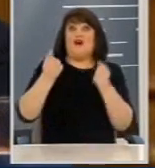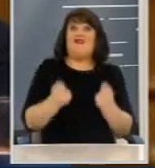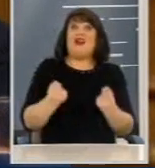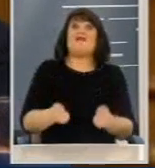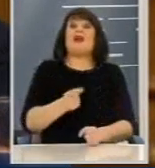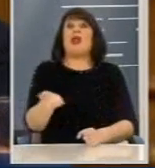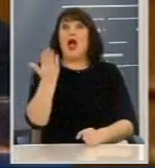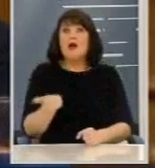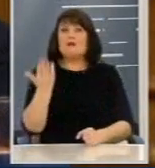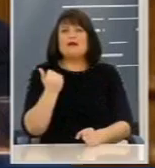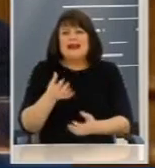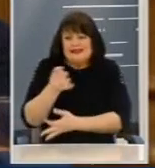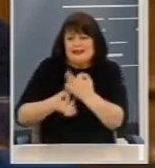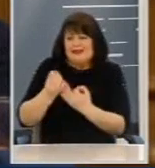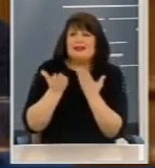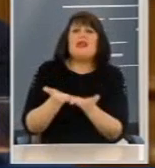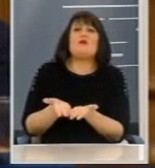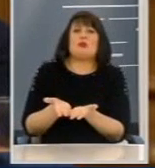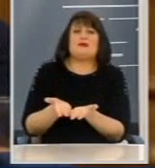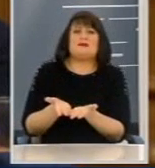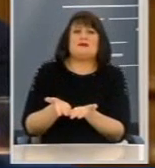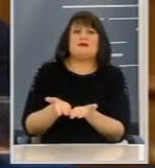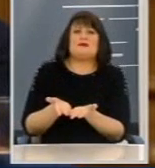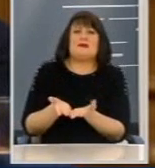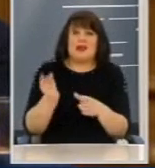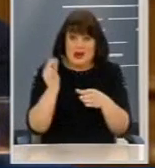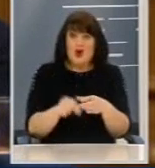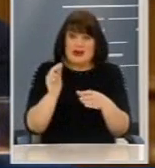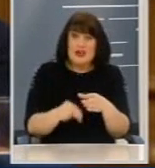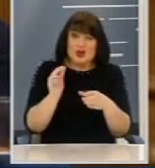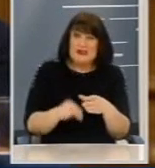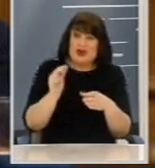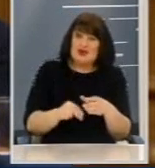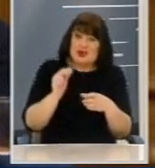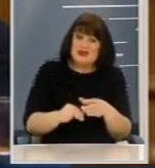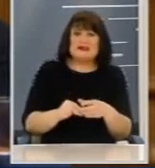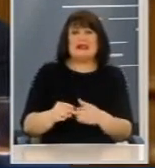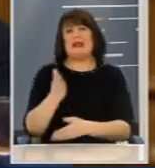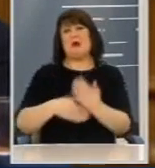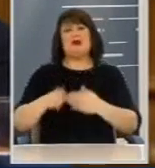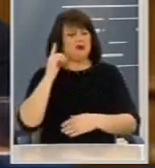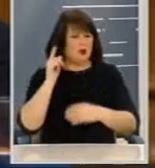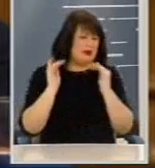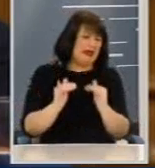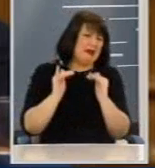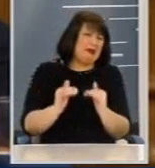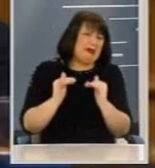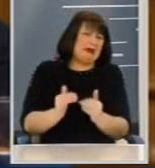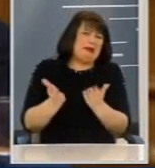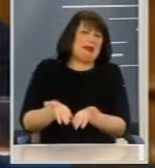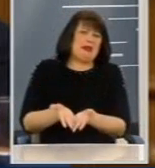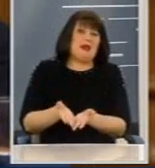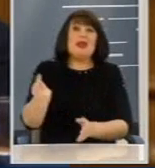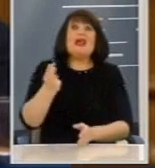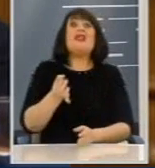κοινωνία δεν θα έχετε επιχείρημα. Τι θα λέτε? Εκλογές. Θα κουραστούν και αυτοί που σας ακούνε. Τι θα λέτε? Ούτε σήμερα